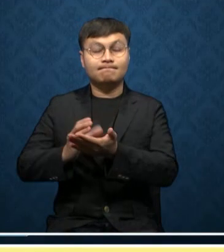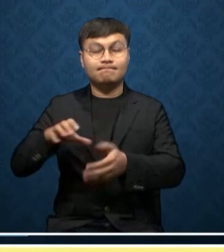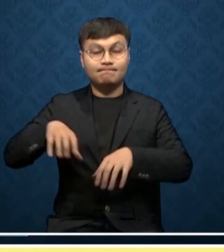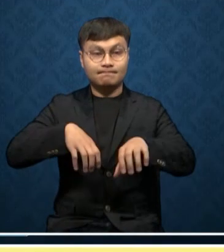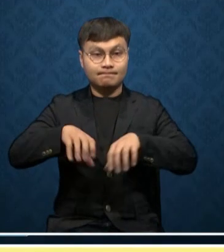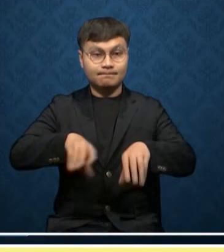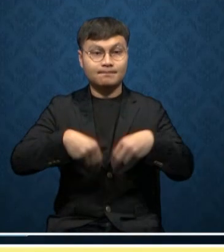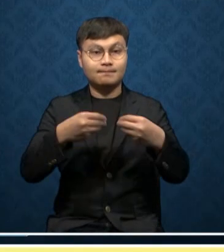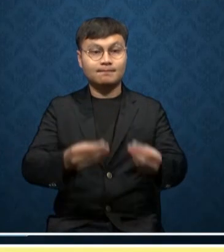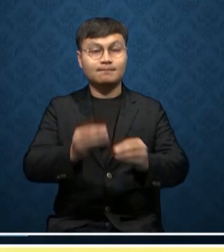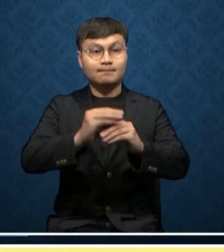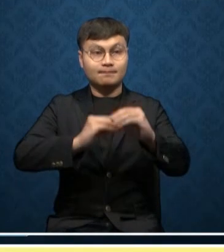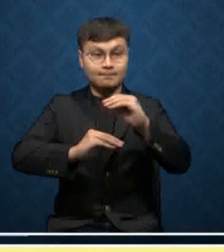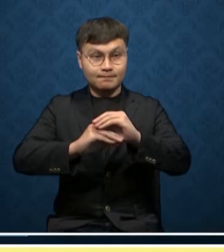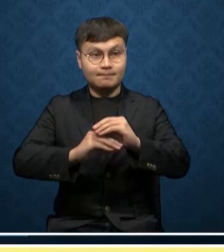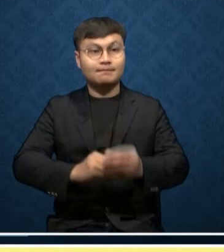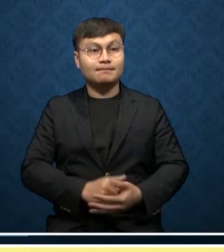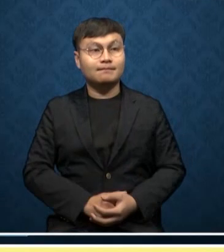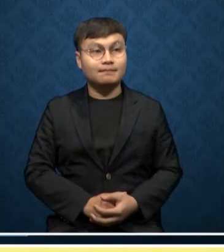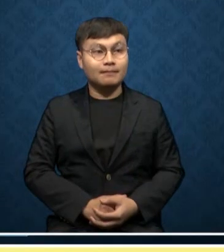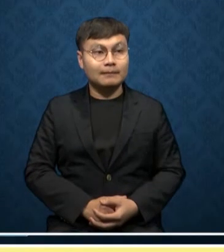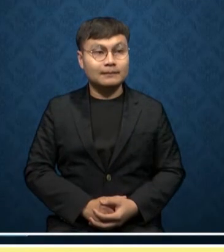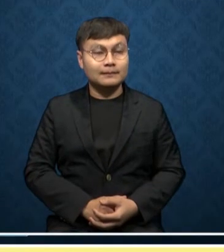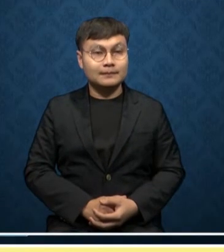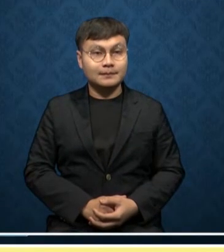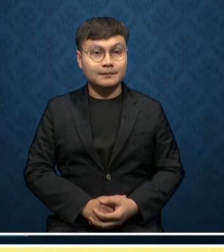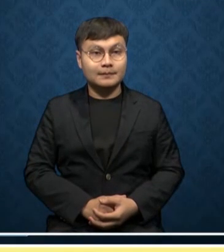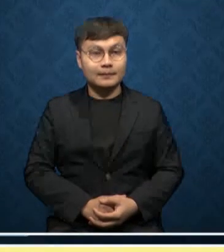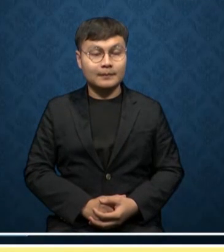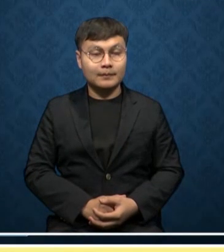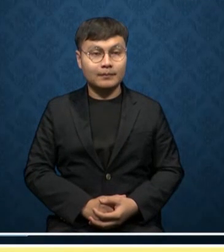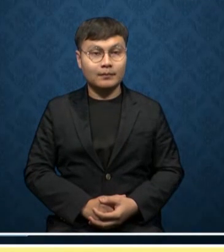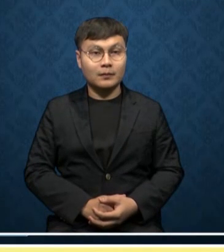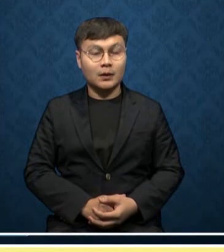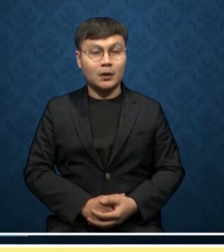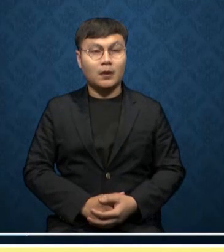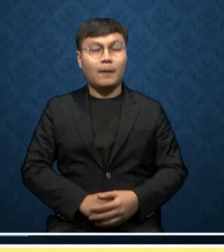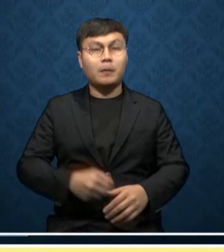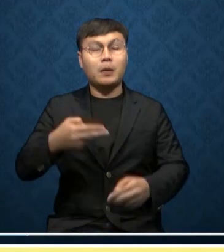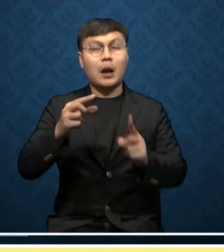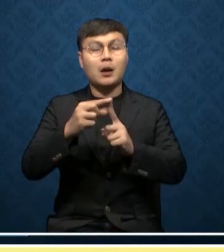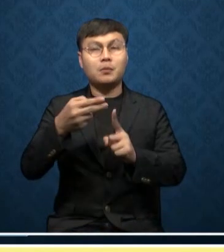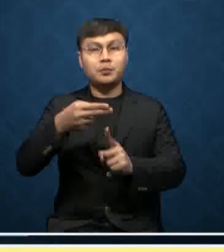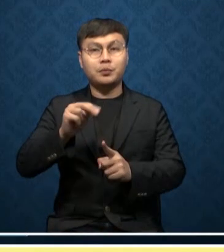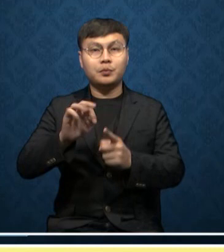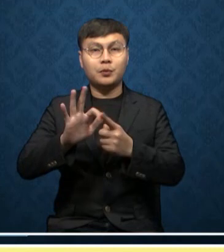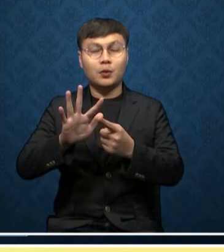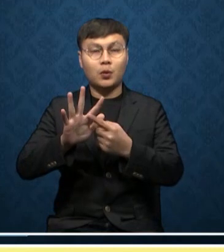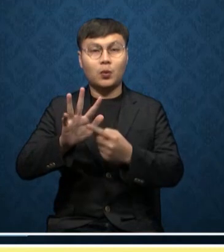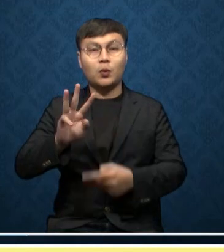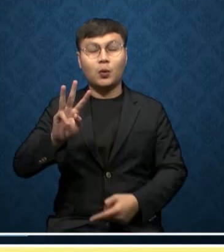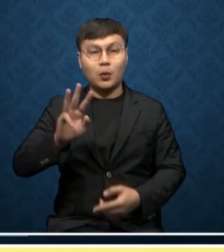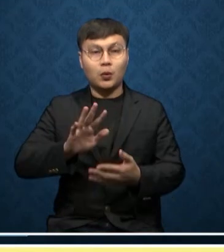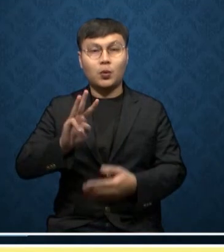สำนักประมาณและหน่วยที่เกี่ยวข้องผมที่จริงผมเขียนคำว่าหน่วยที่เกี่ยวข้องตรงเนี้ยสิ่งที่ผมโดยมี